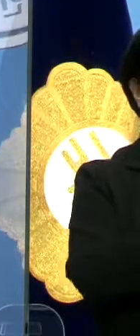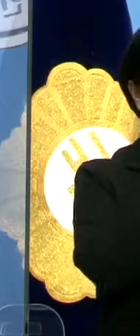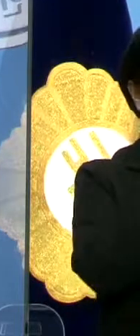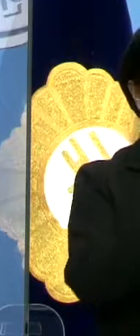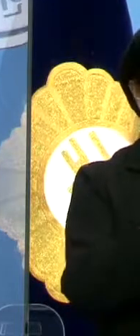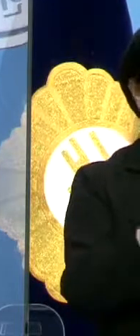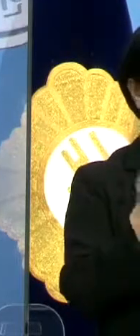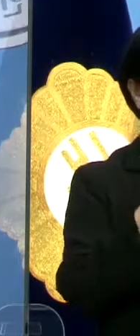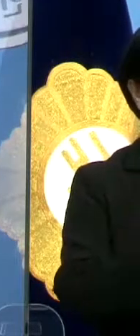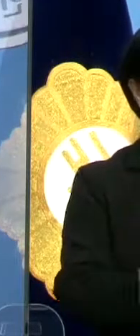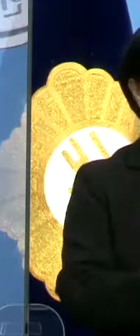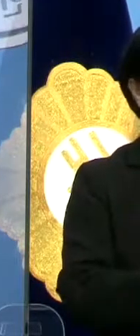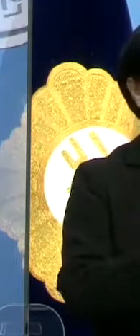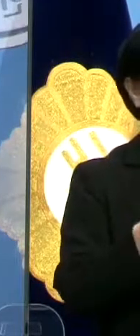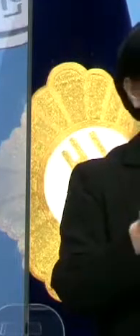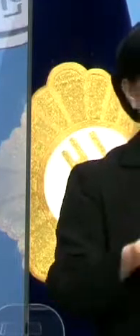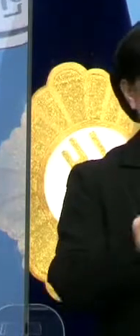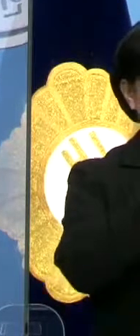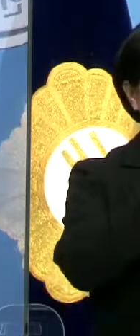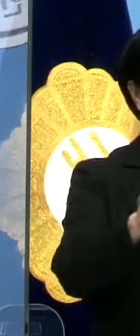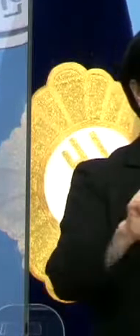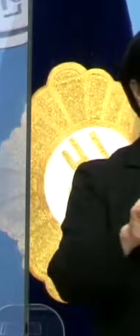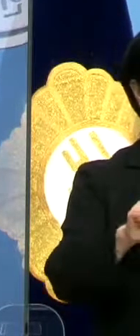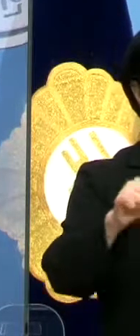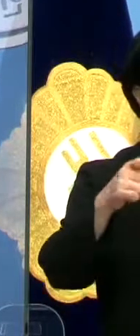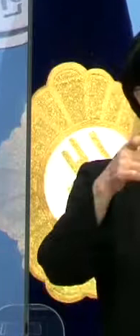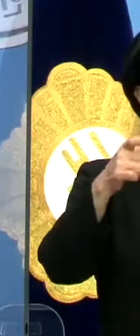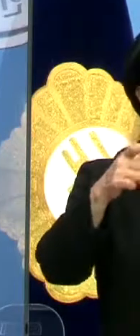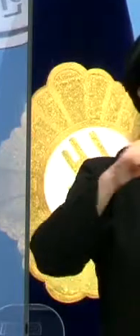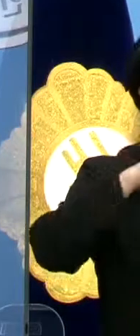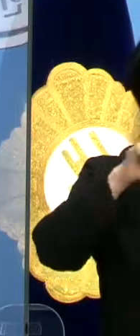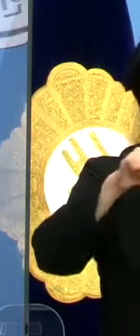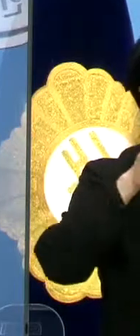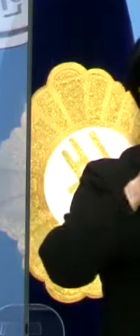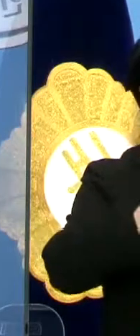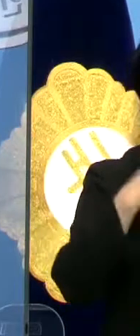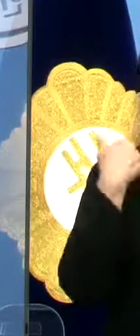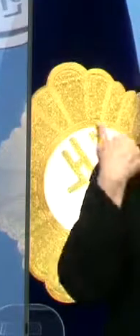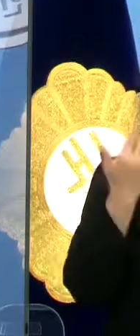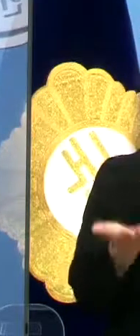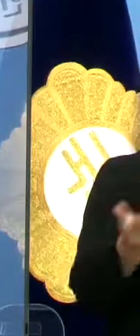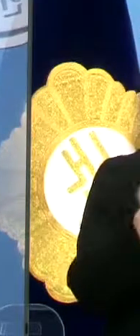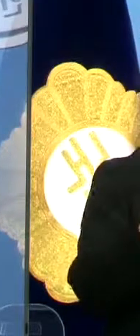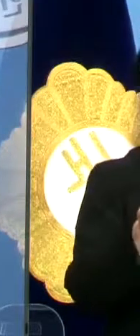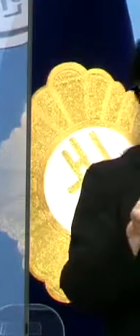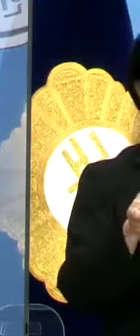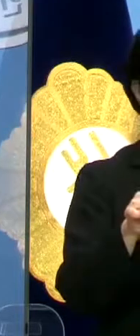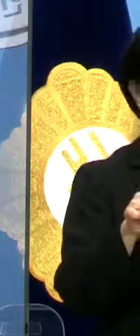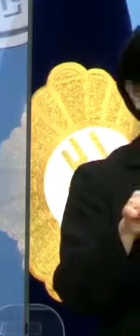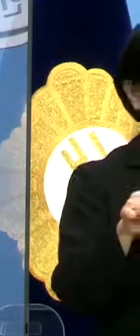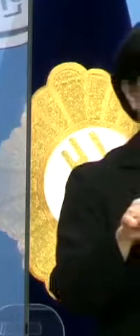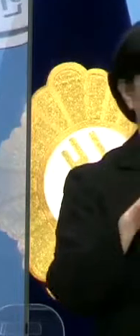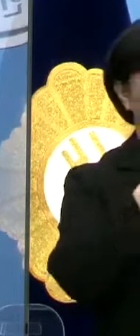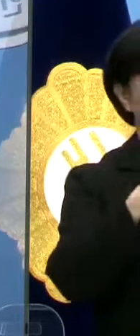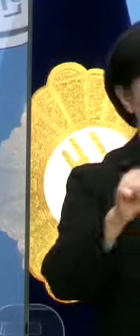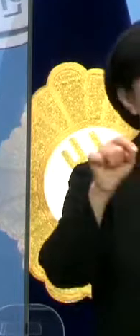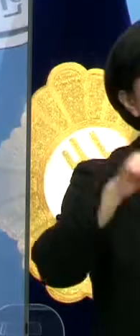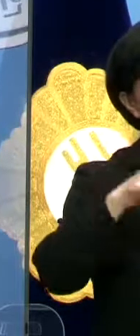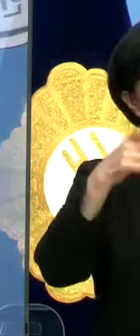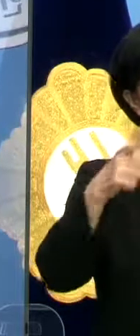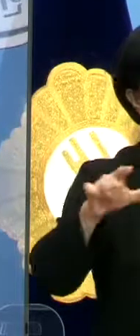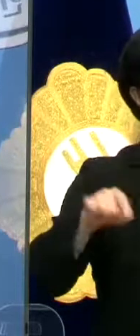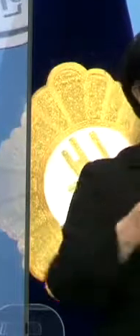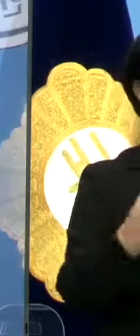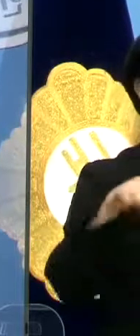마찬가지로 그 지방자치의 있어서도 전혀 아무런 조치를 취하지 않고 있음에 따라서 이 지방자치에 대한